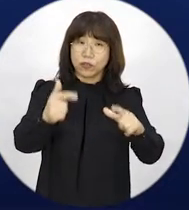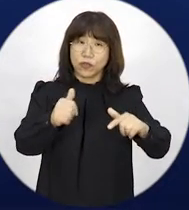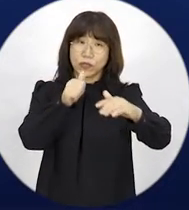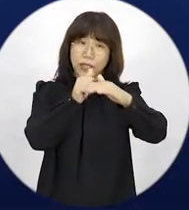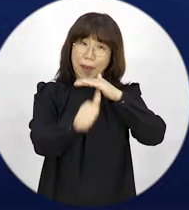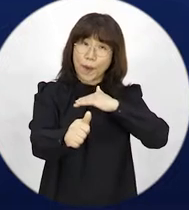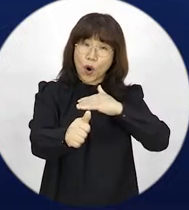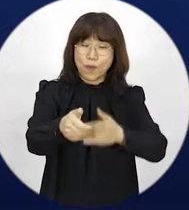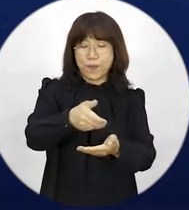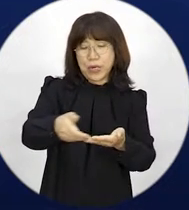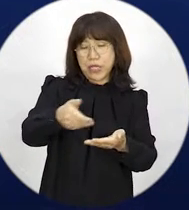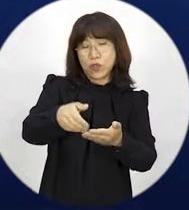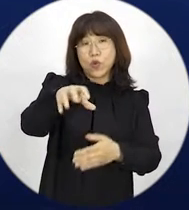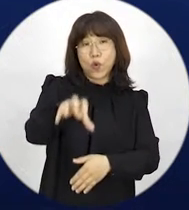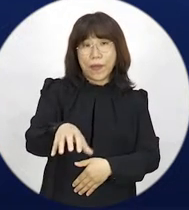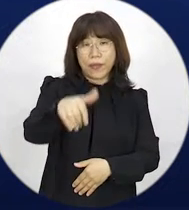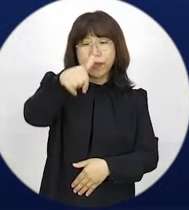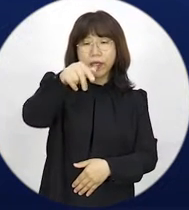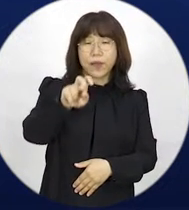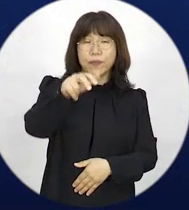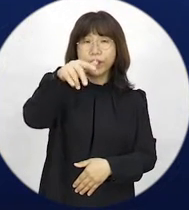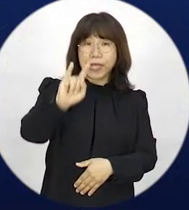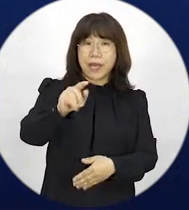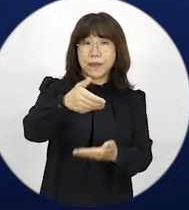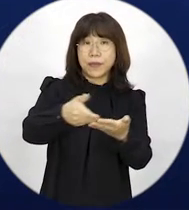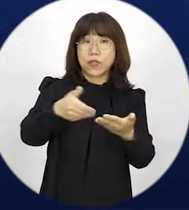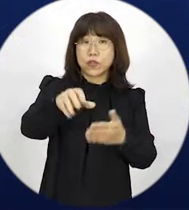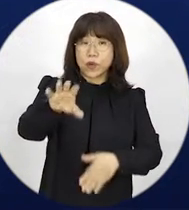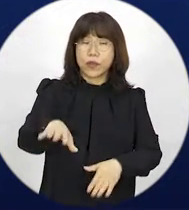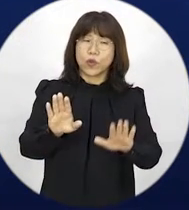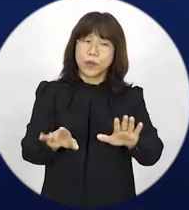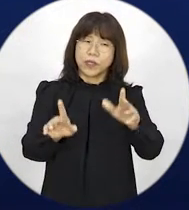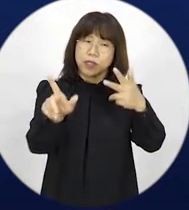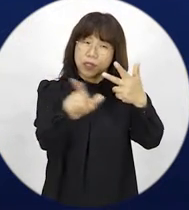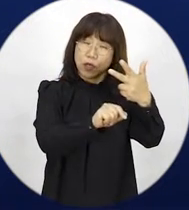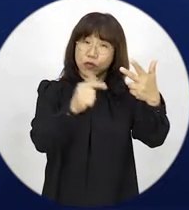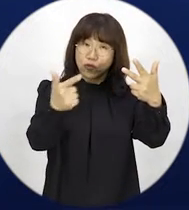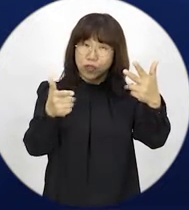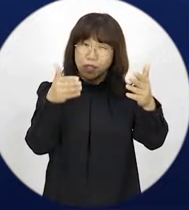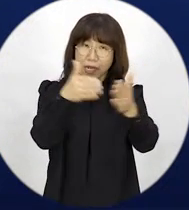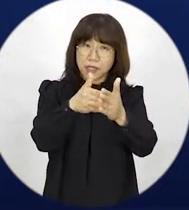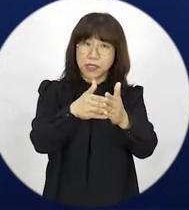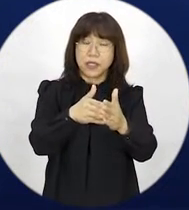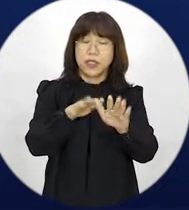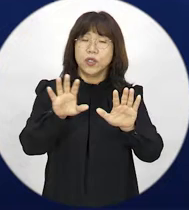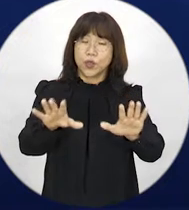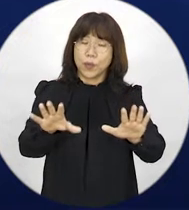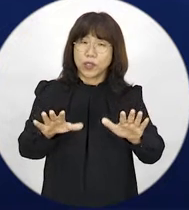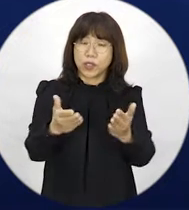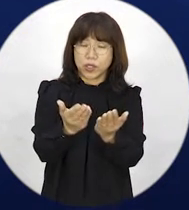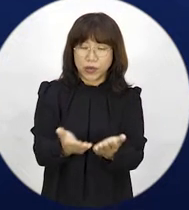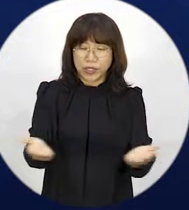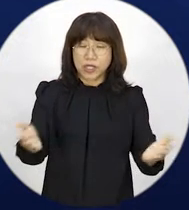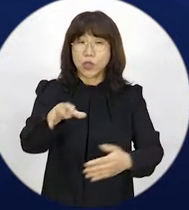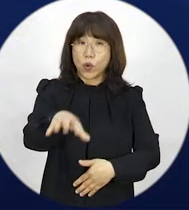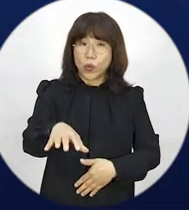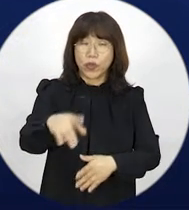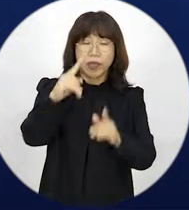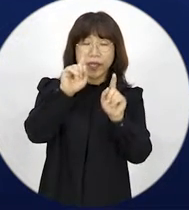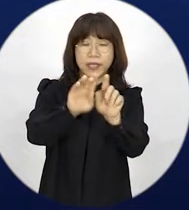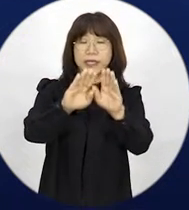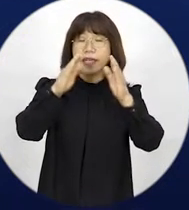강서구의 대표 미술관인 겸재정선미술관에서 오는 7월 6일까지 제1, 2 기획 전시실에서